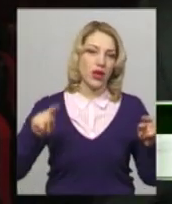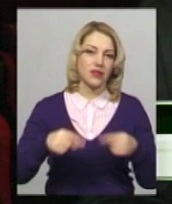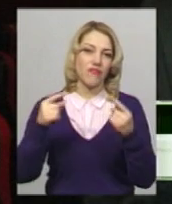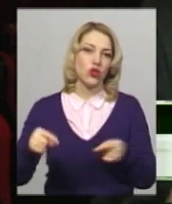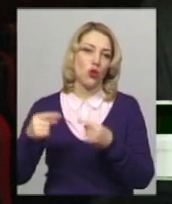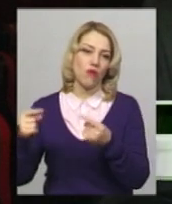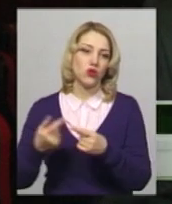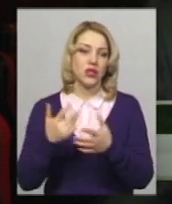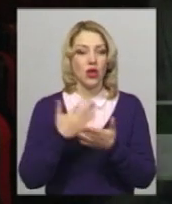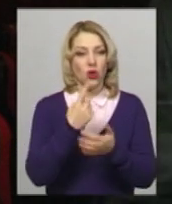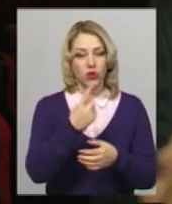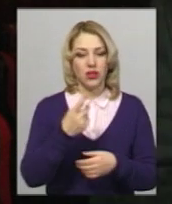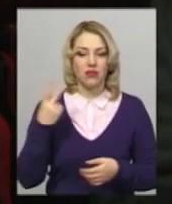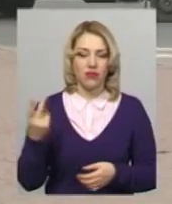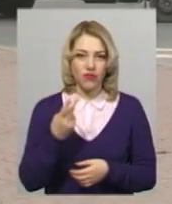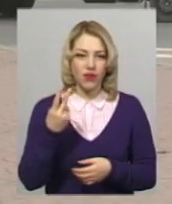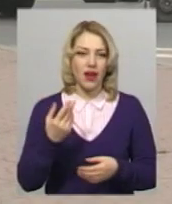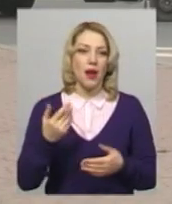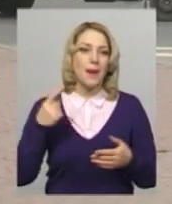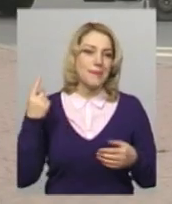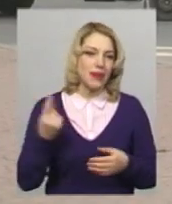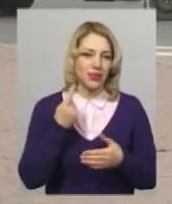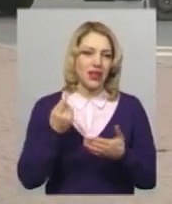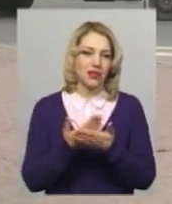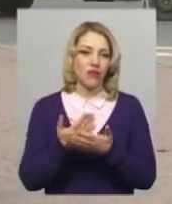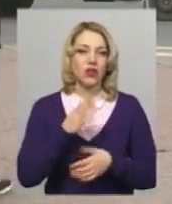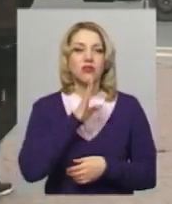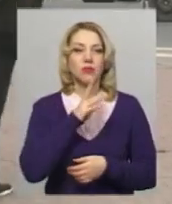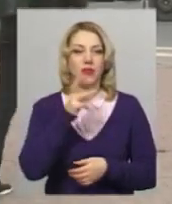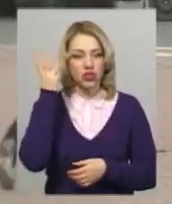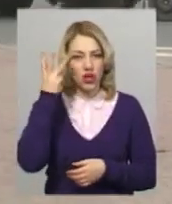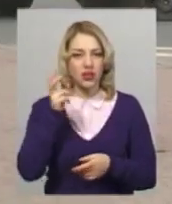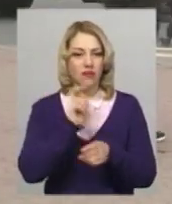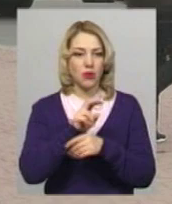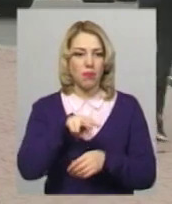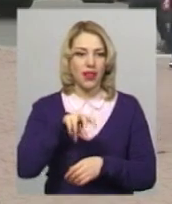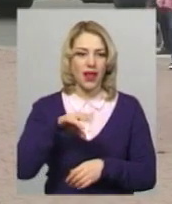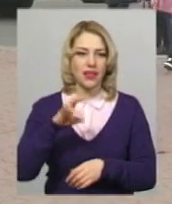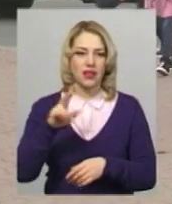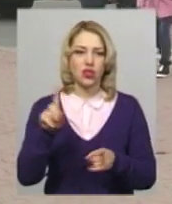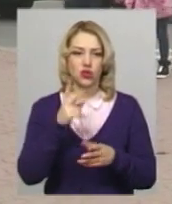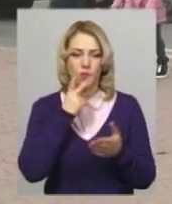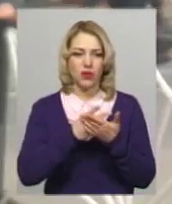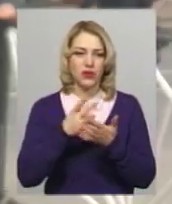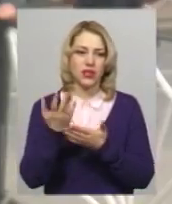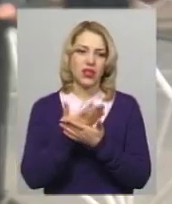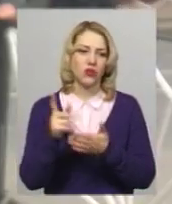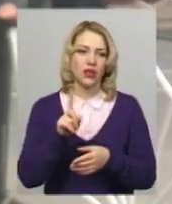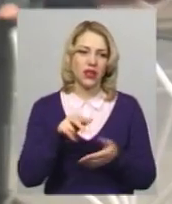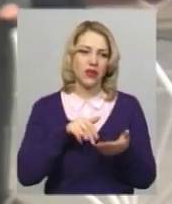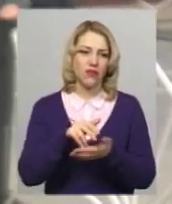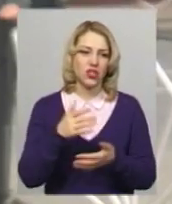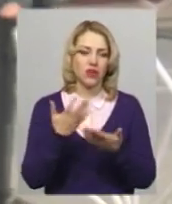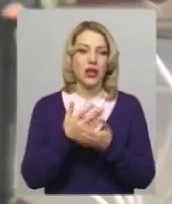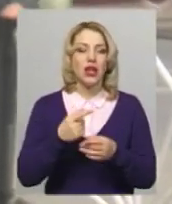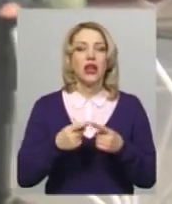і один-два прем'єрних фільми в нас заходять. Хмельничанка Віталіна Курманська відвідує кінотеатр «Планета», аби переглянути стрічки, які вийшли у прокат. Каже,